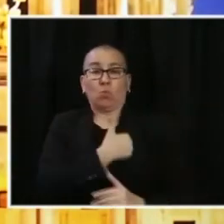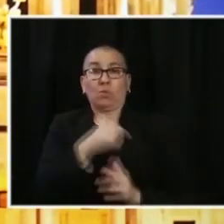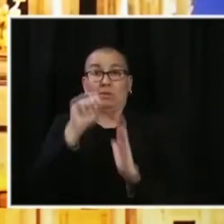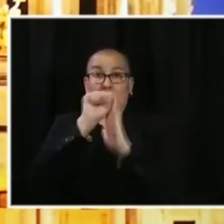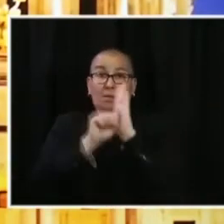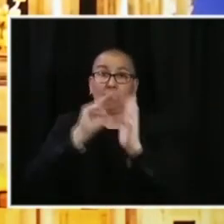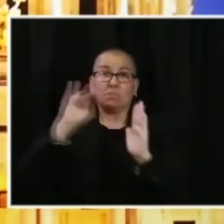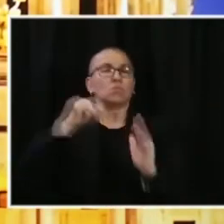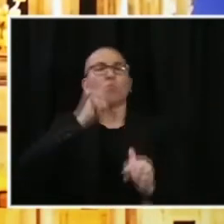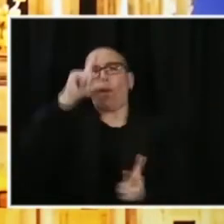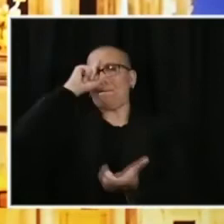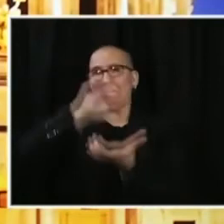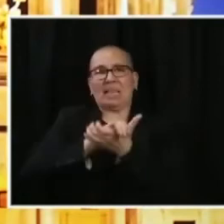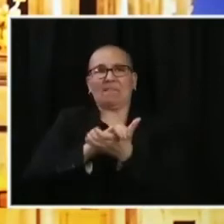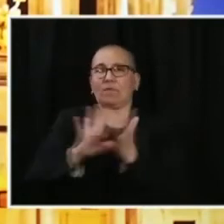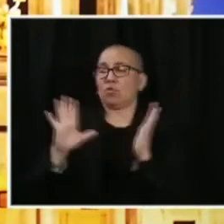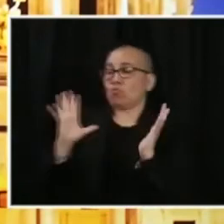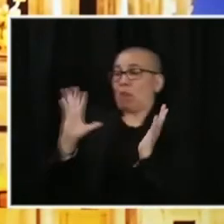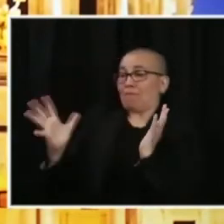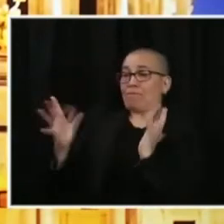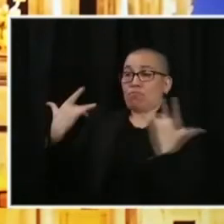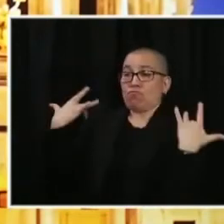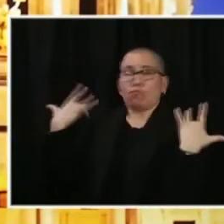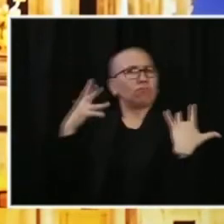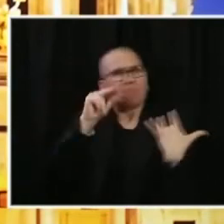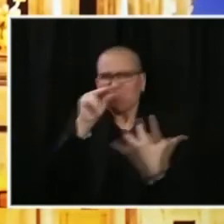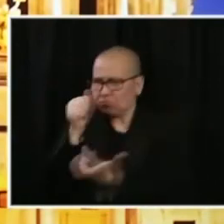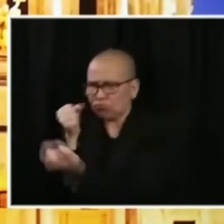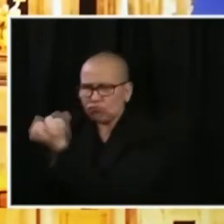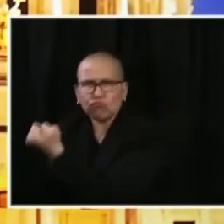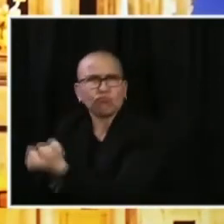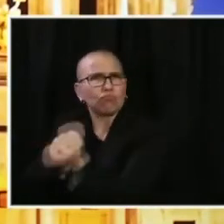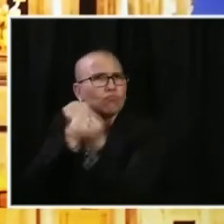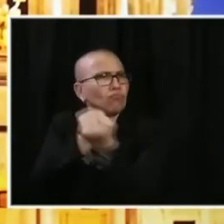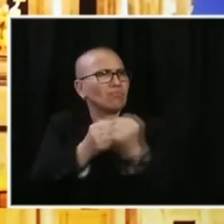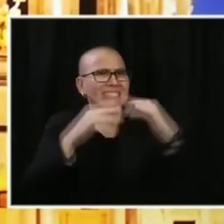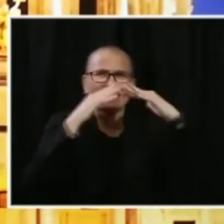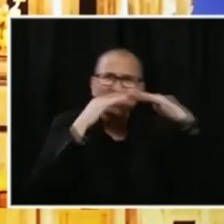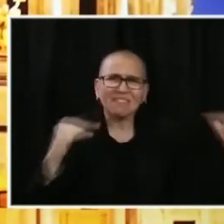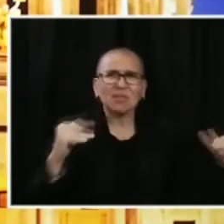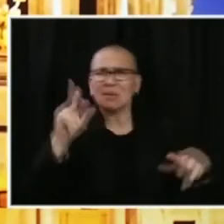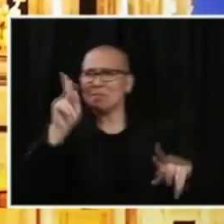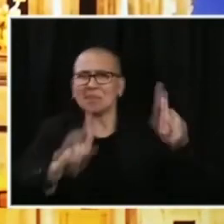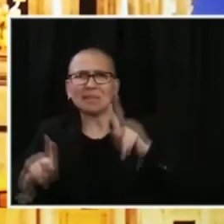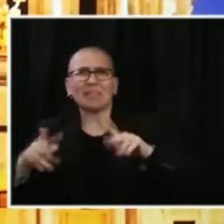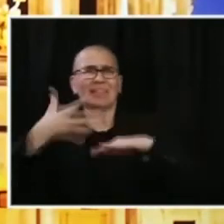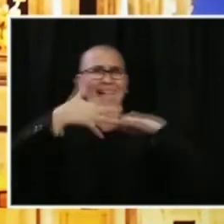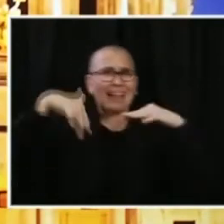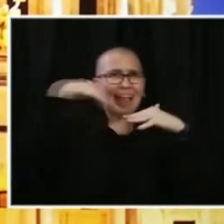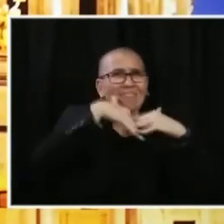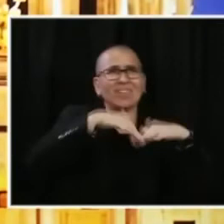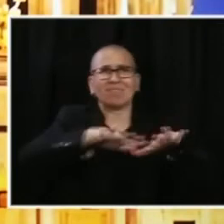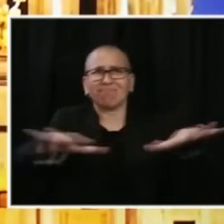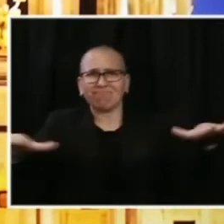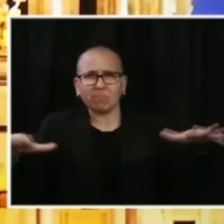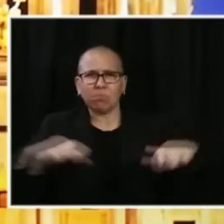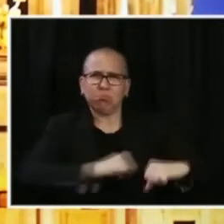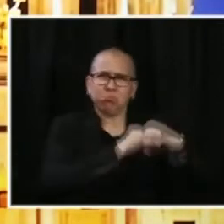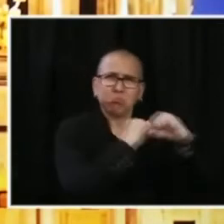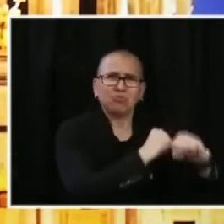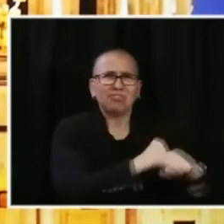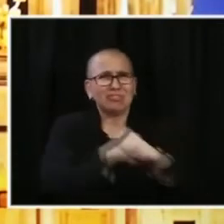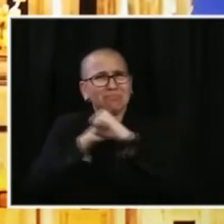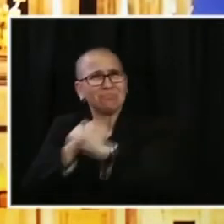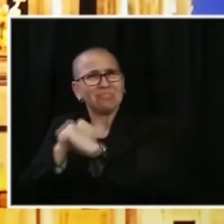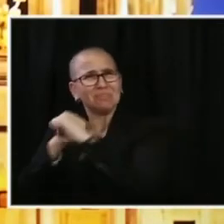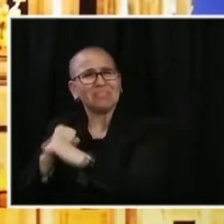về cổ chua. Nhớ tôi không có sẵn nó, bây giờ chỉ cho tôi bóng cá liền. Sau đó cho nên lầu, cho nên ở nhà nó lửa hải nâng. Bây giờ nhớ